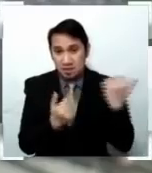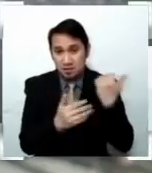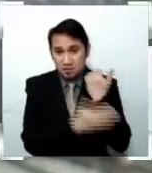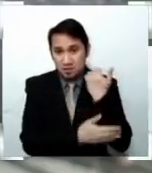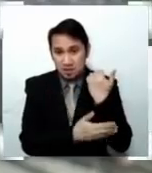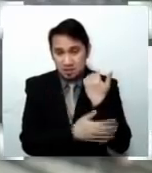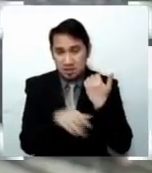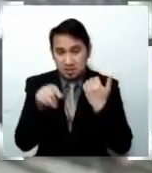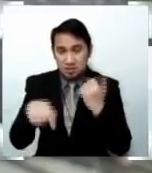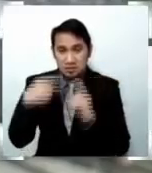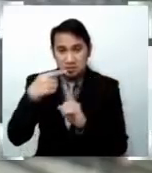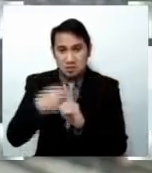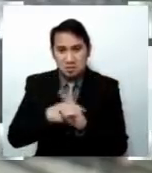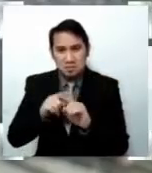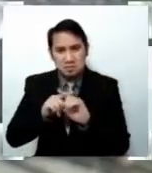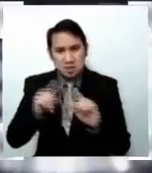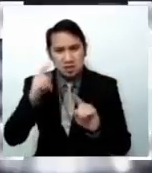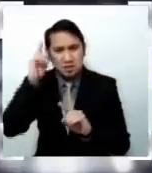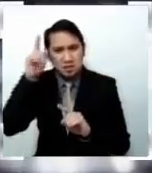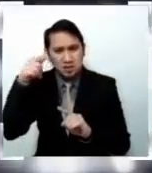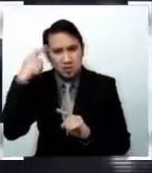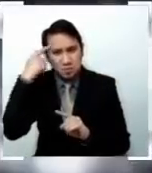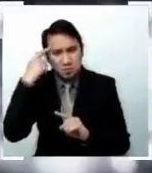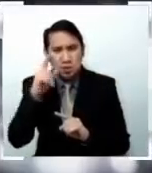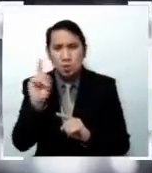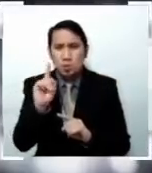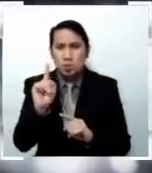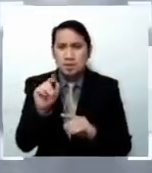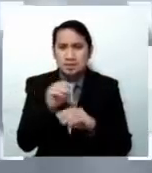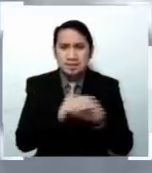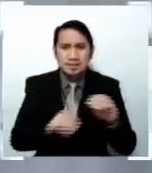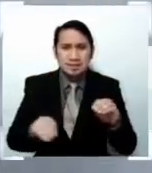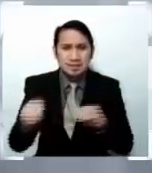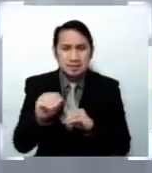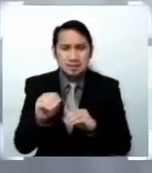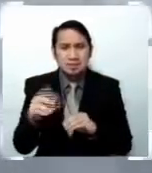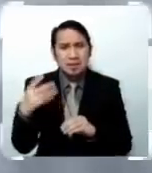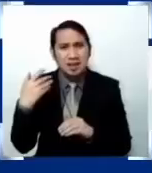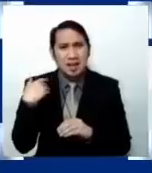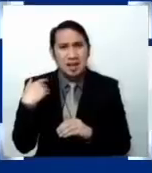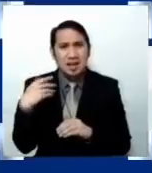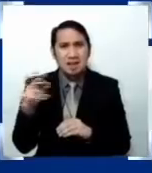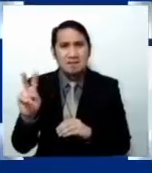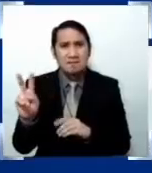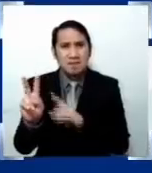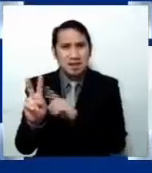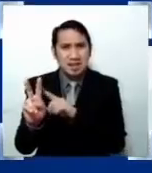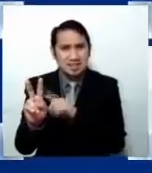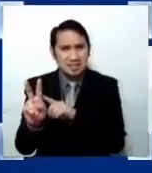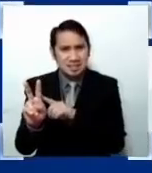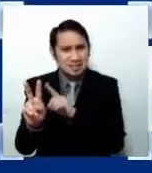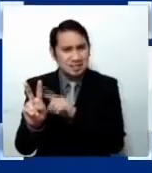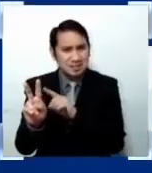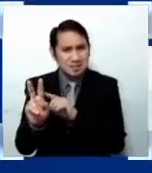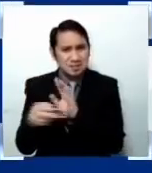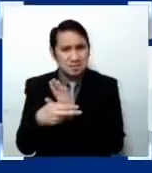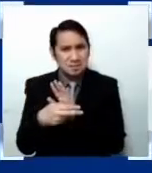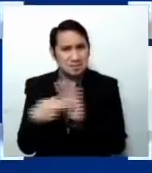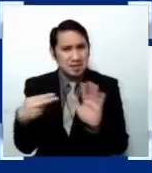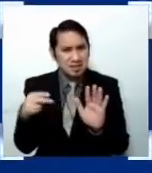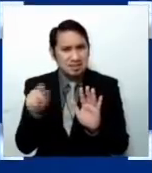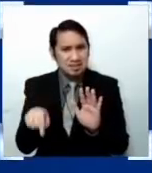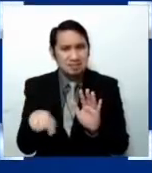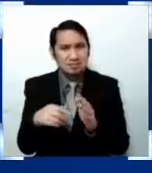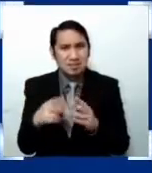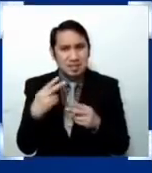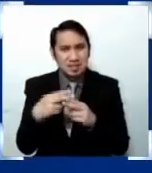muna ang gobyerno ng pampalit rito. Tulad ng baratisinib na meron raw sa bansa. Well, hopefully pareho,